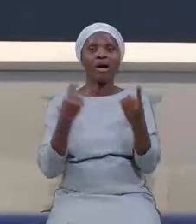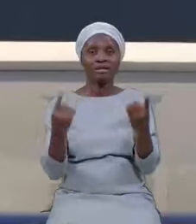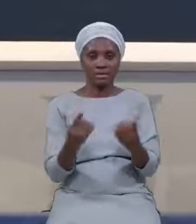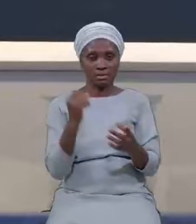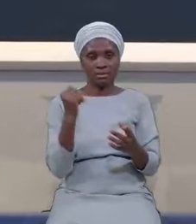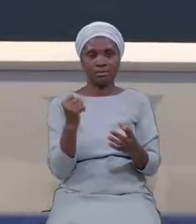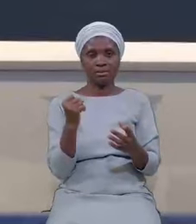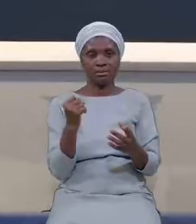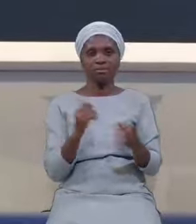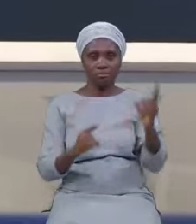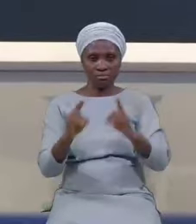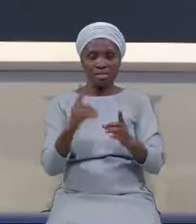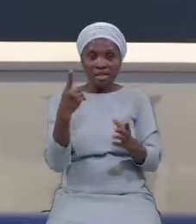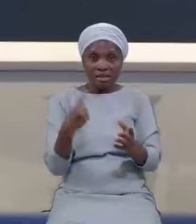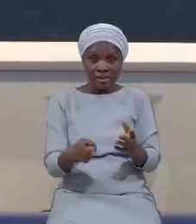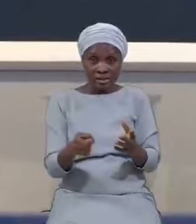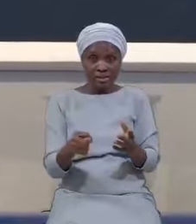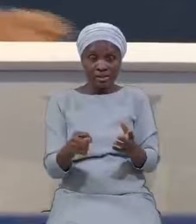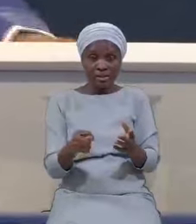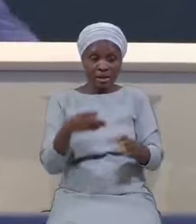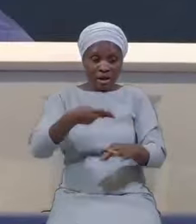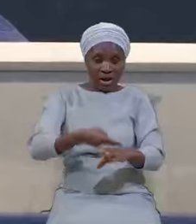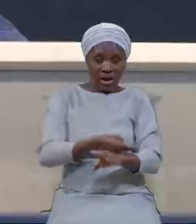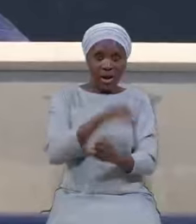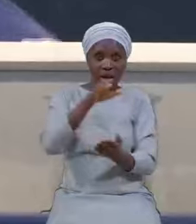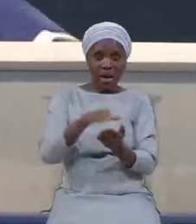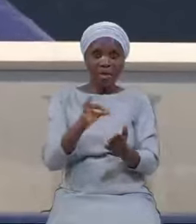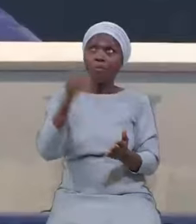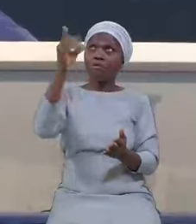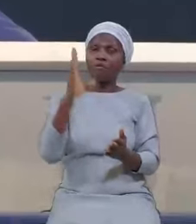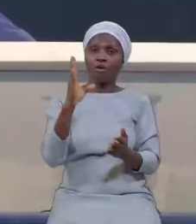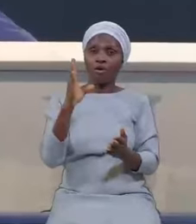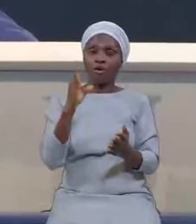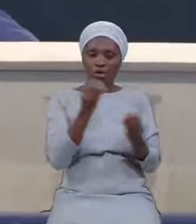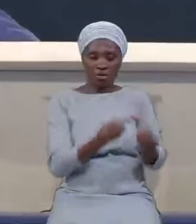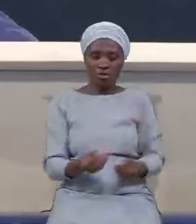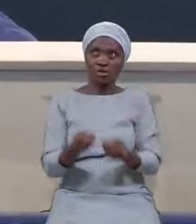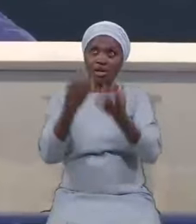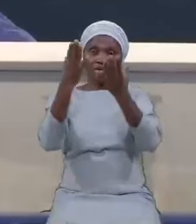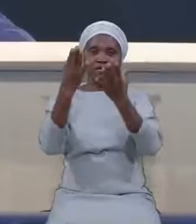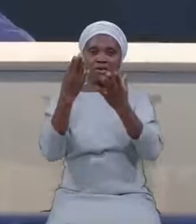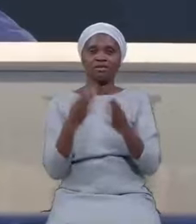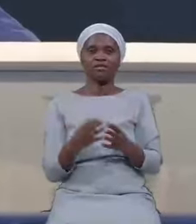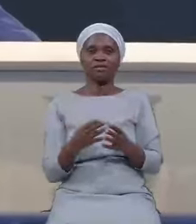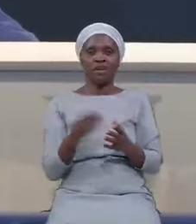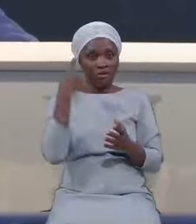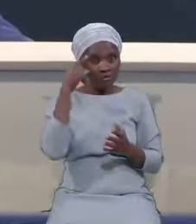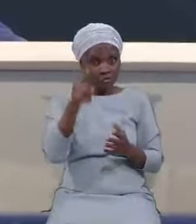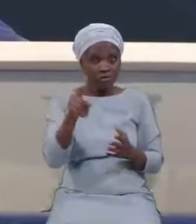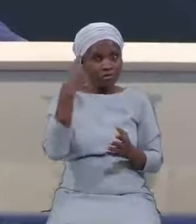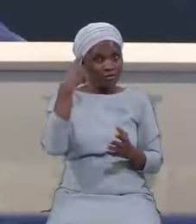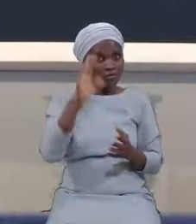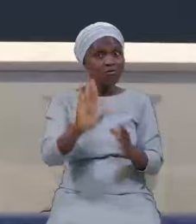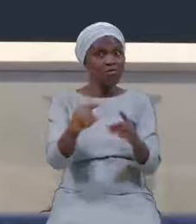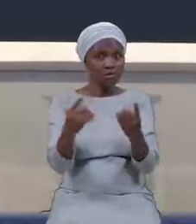Dieu sacrifié pour toi, pour tes péchés, pour tes transgressions, pour tout ce qui n'allait